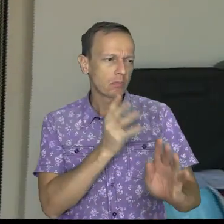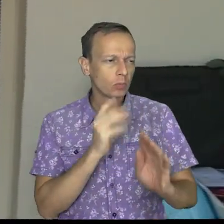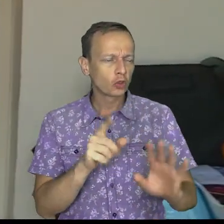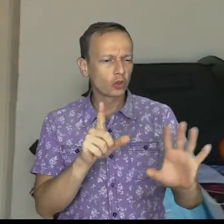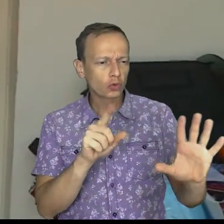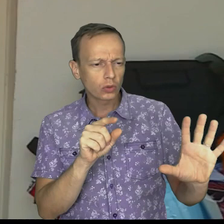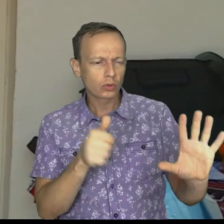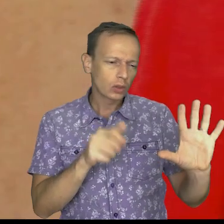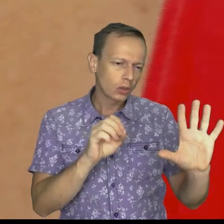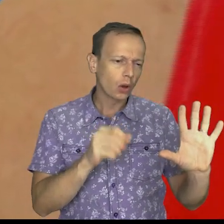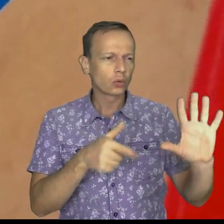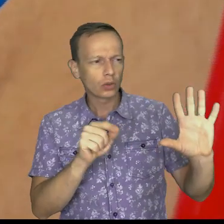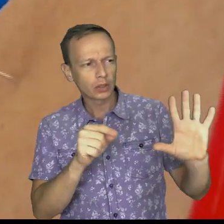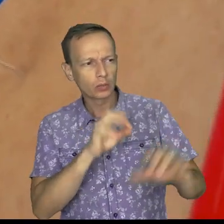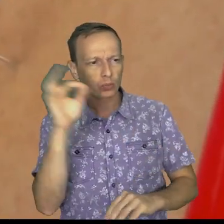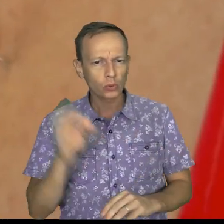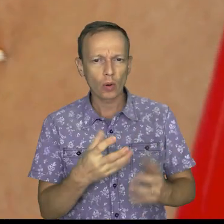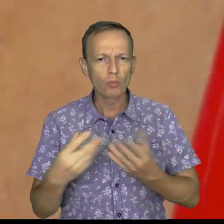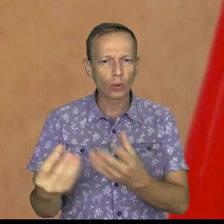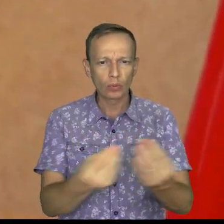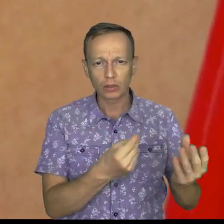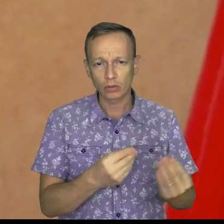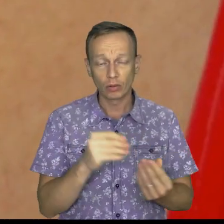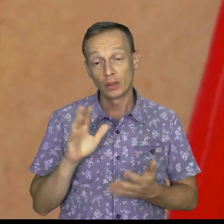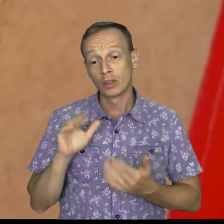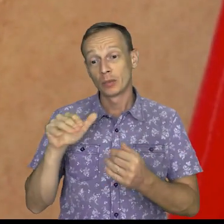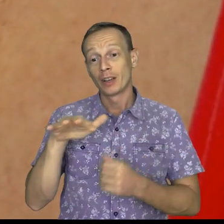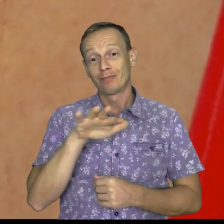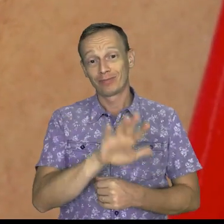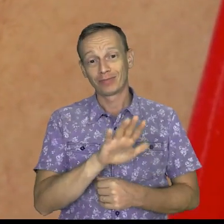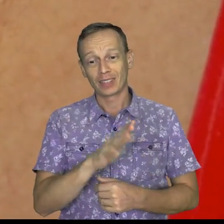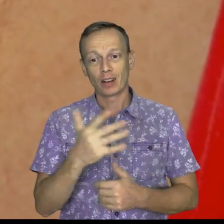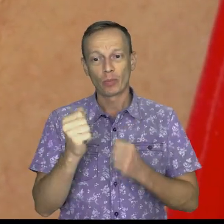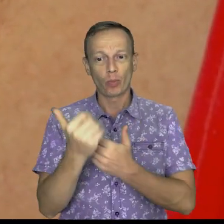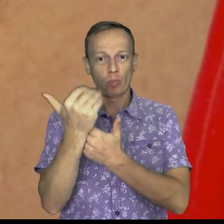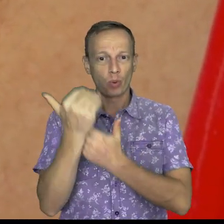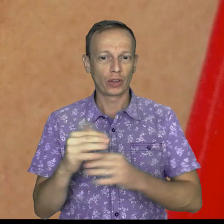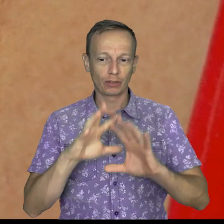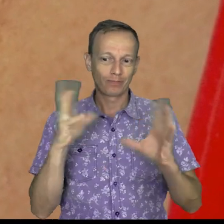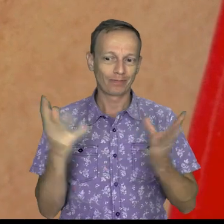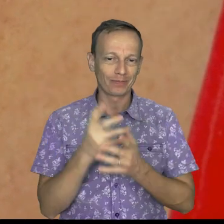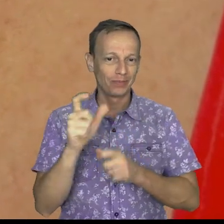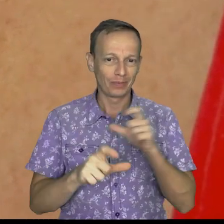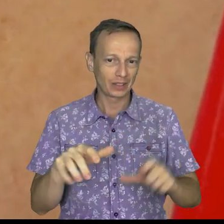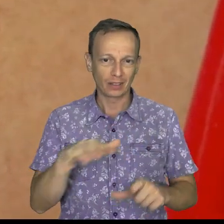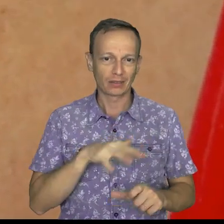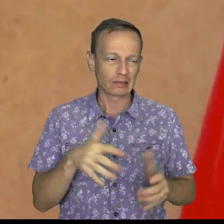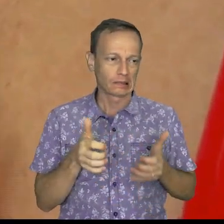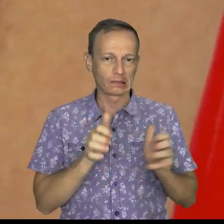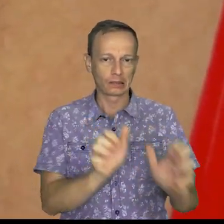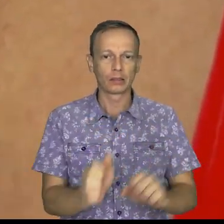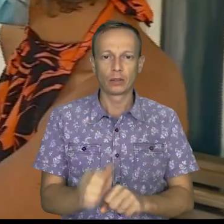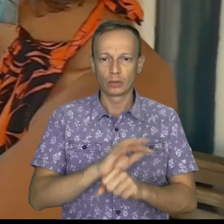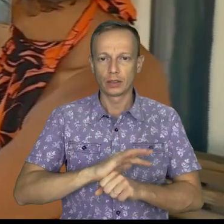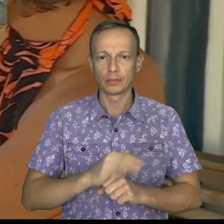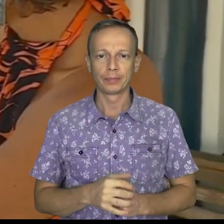entre 60 et 70% de la population pour au moins espérer une protection disons, plus globale de la population contre